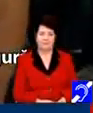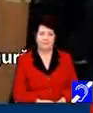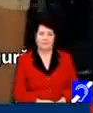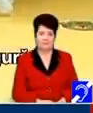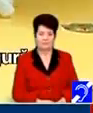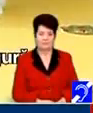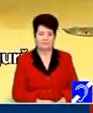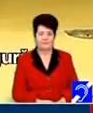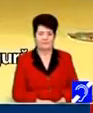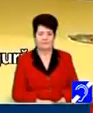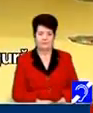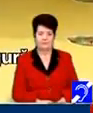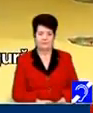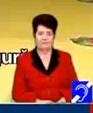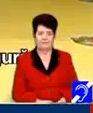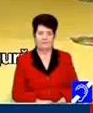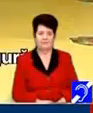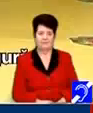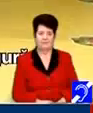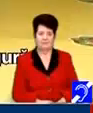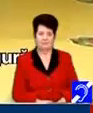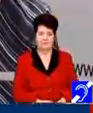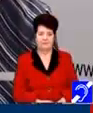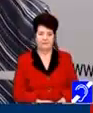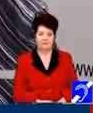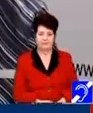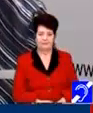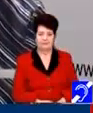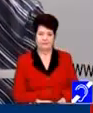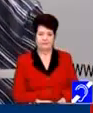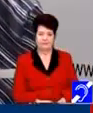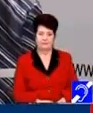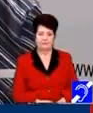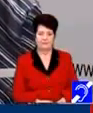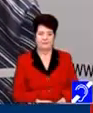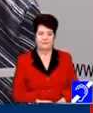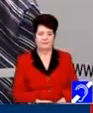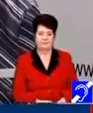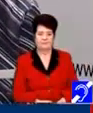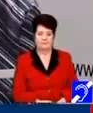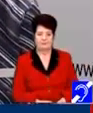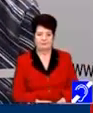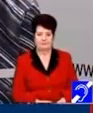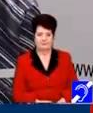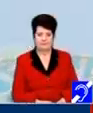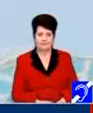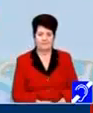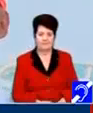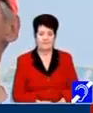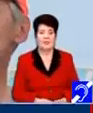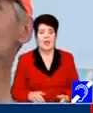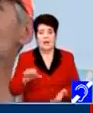очень большого, красивого праздника. Я надеюсь, что мы это сохраним и наш праздник пройдет очень хорошо и